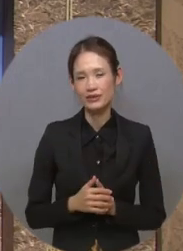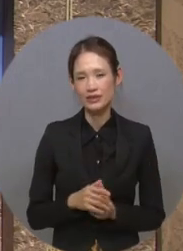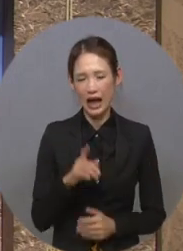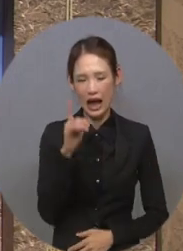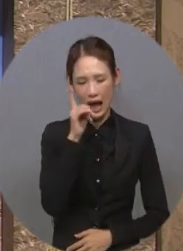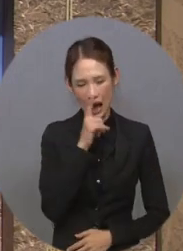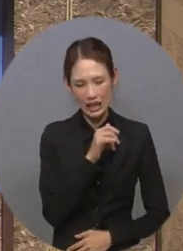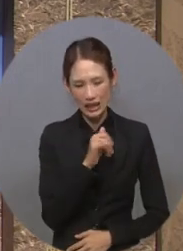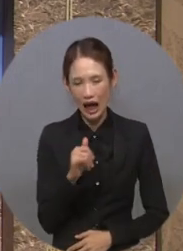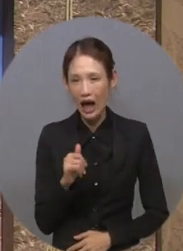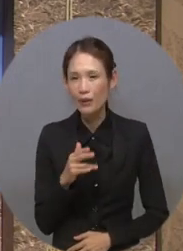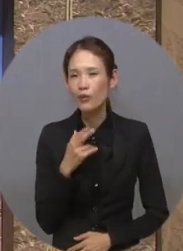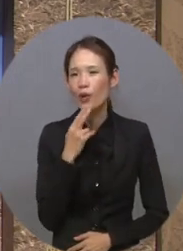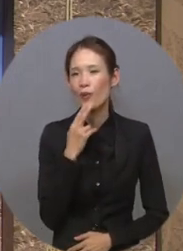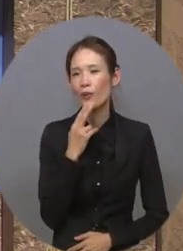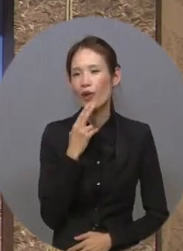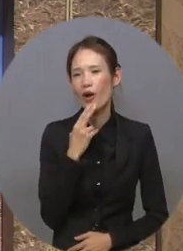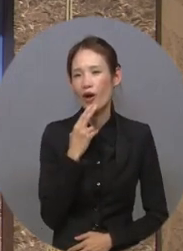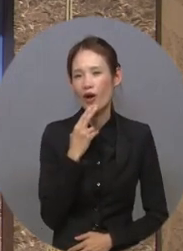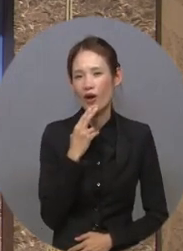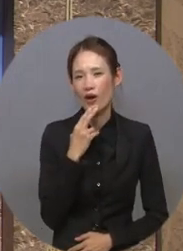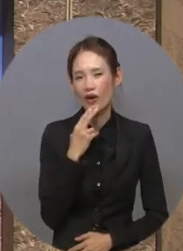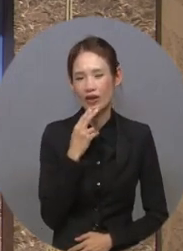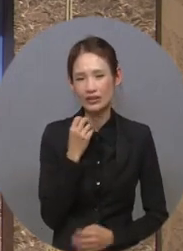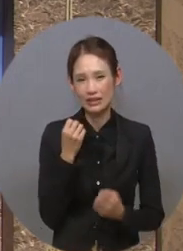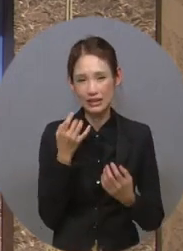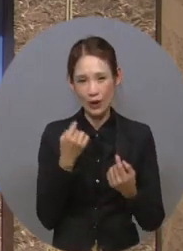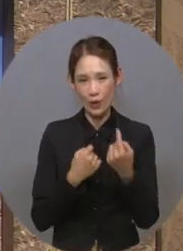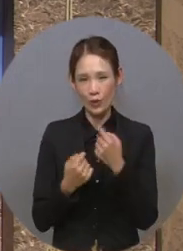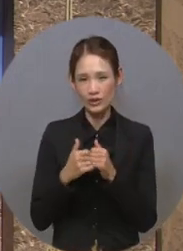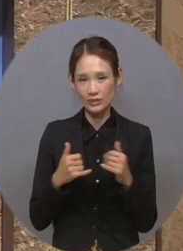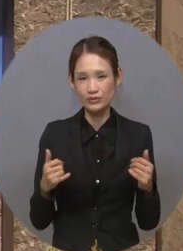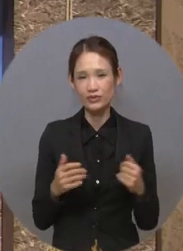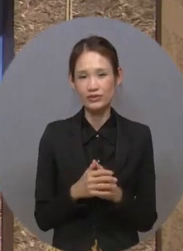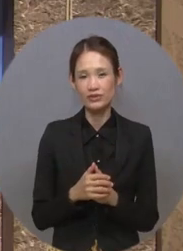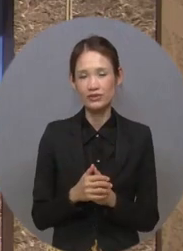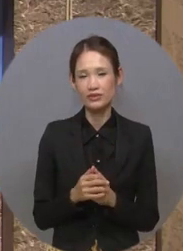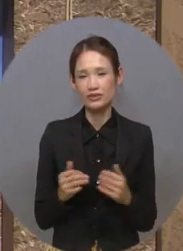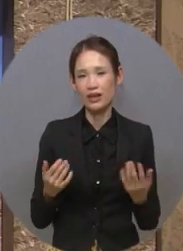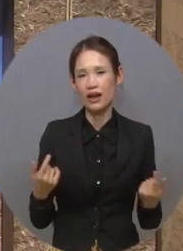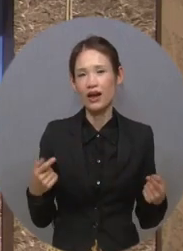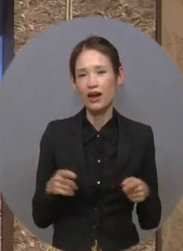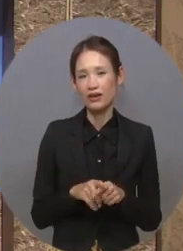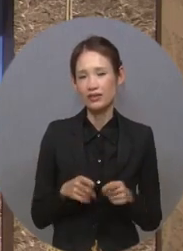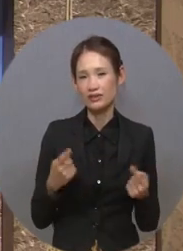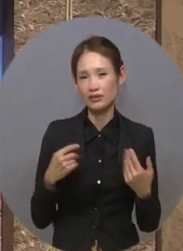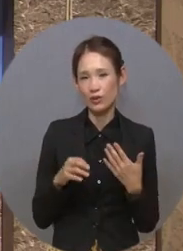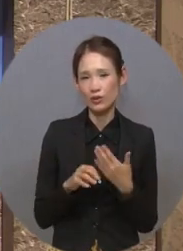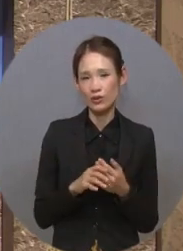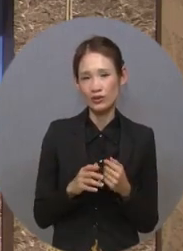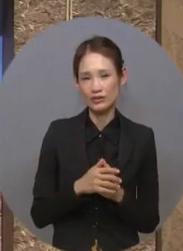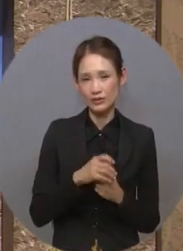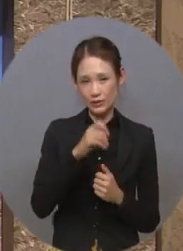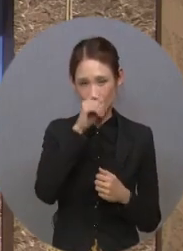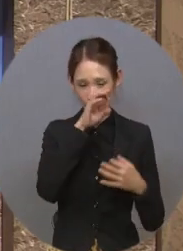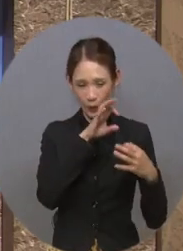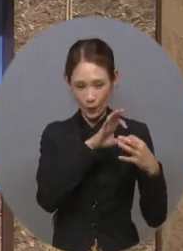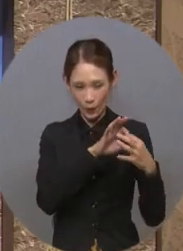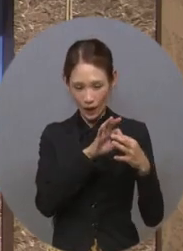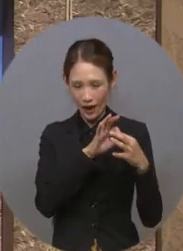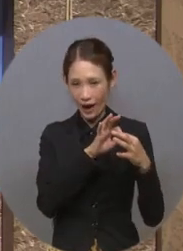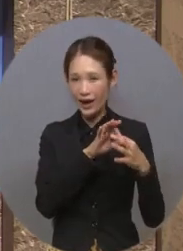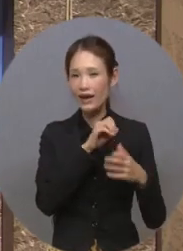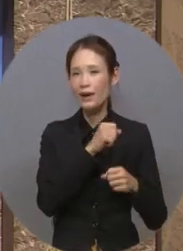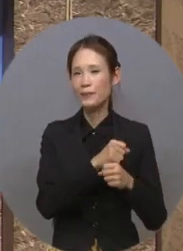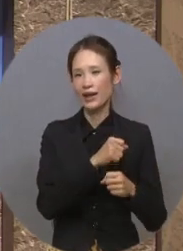사람이 없다 보니까 네. 새로 유입된 분들도 그 사람들하고 이렇게 유입이 되면서 네. 이렇게 좋은 관계가 잘 형성이 되다